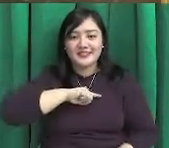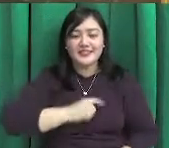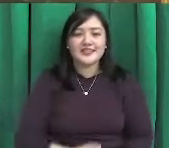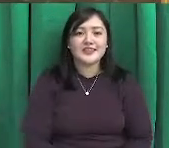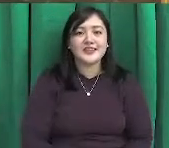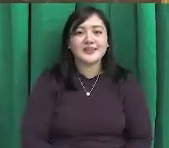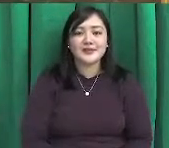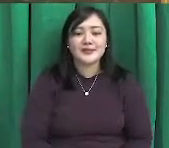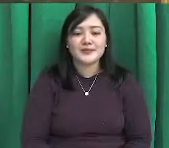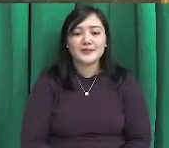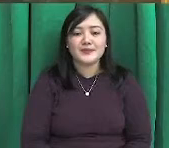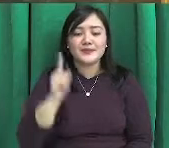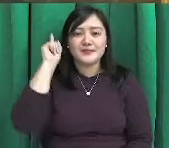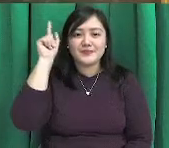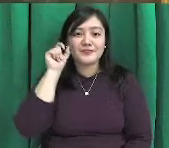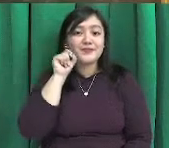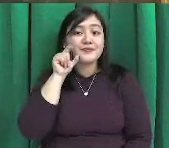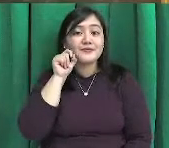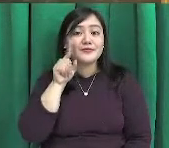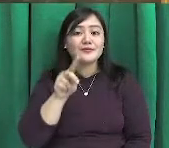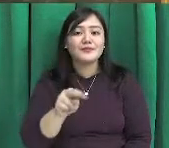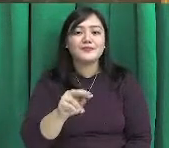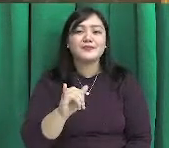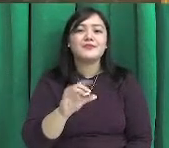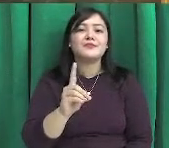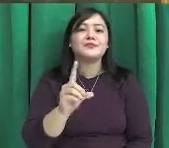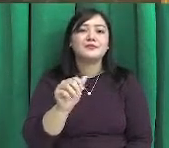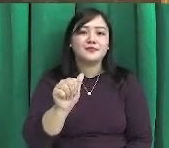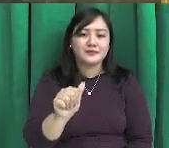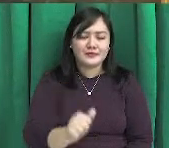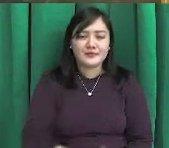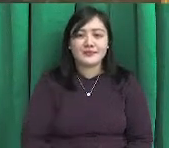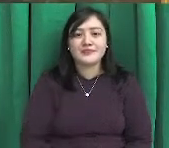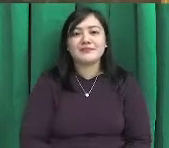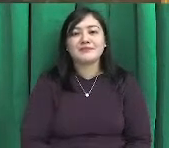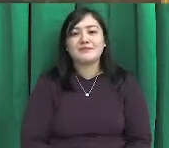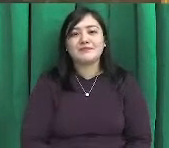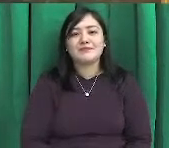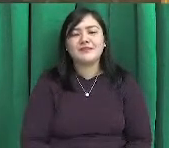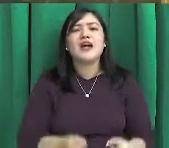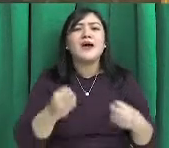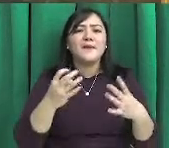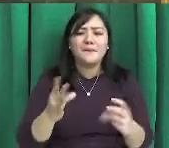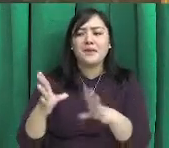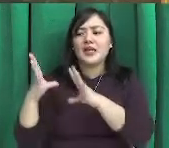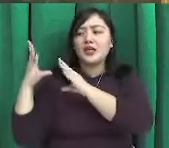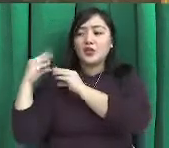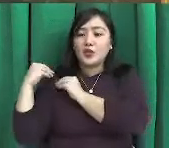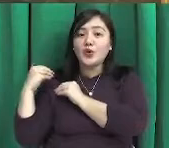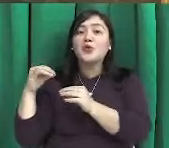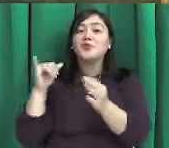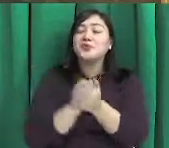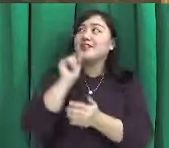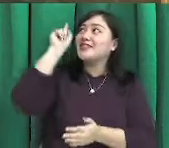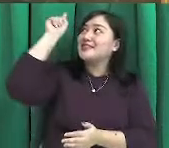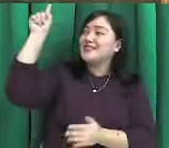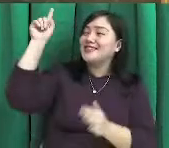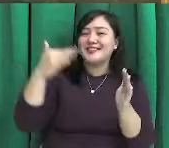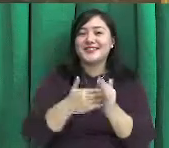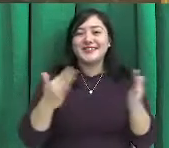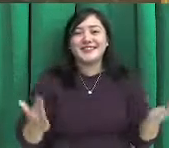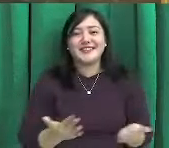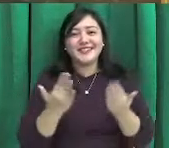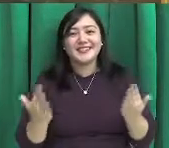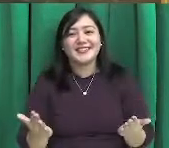mo, Sister Nida, talagang maraming umaasa, maraming nagpapasalamat, maraming umaasa na ikay babalik at muli.